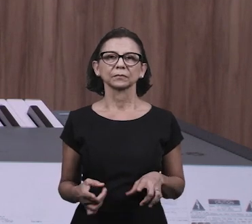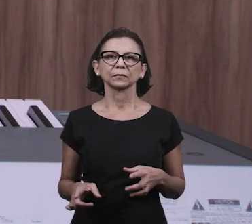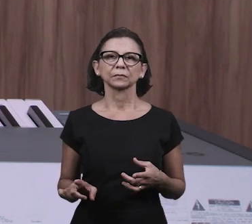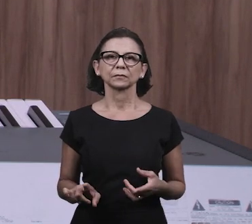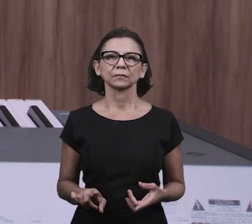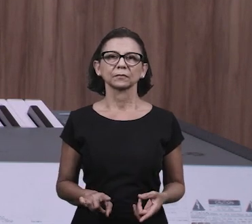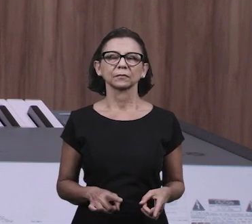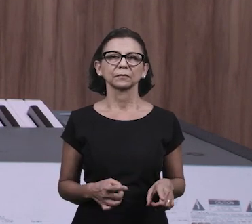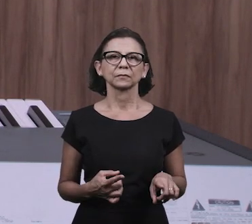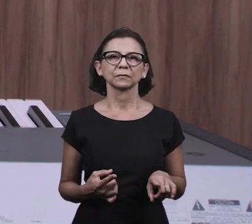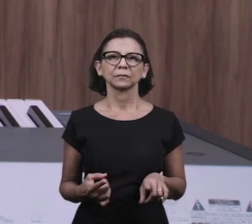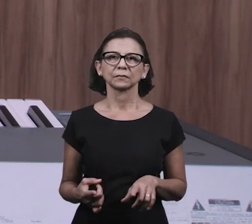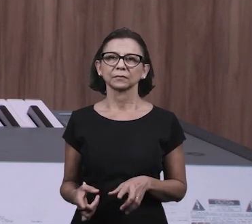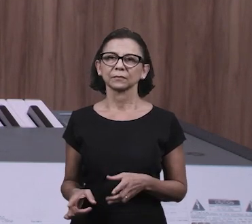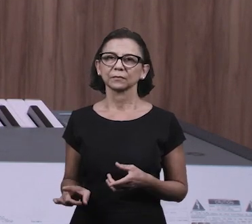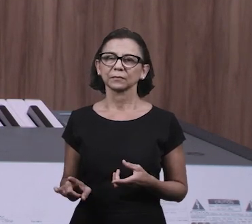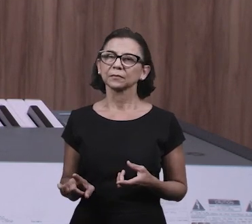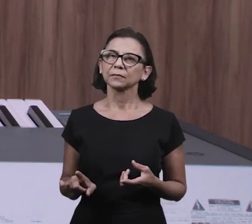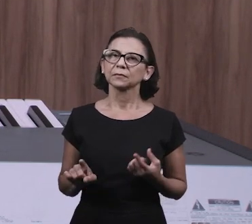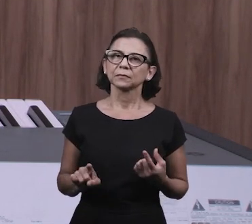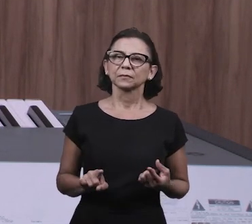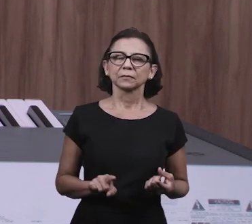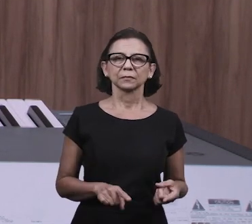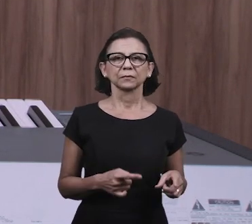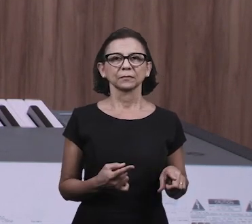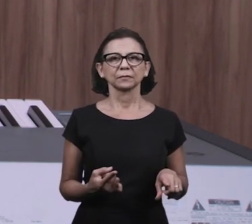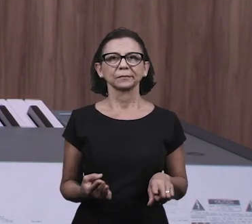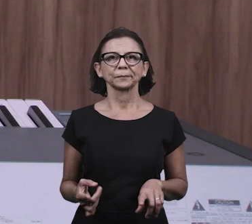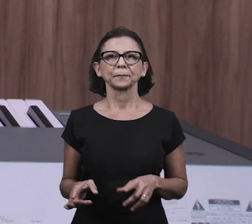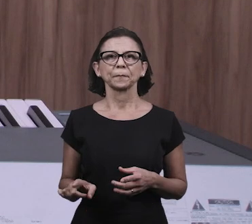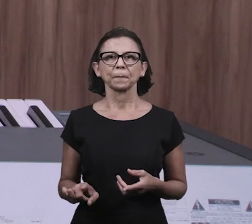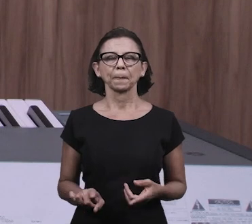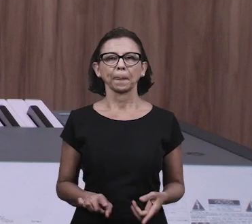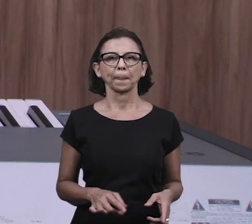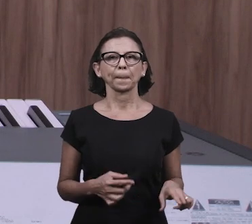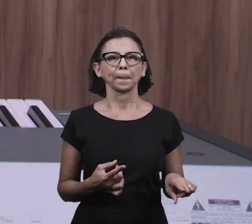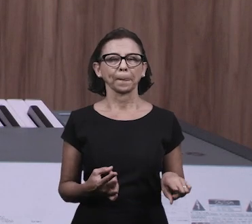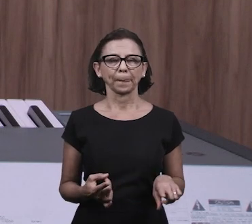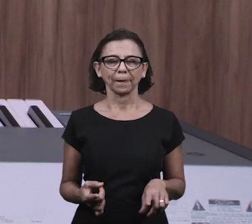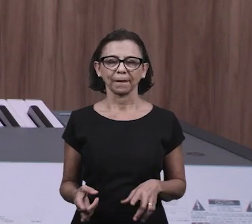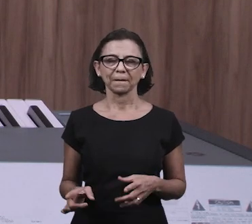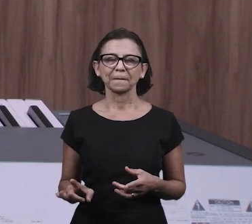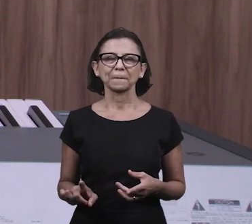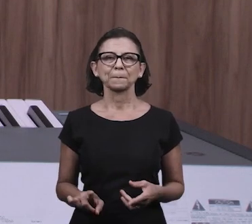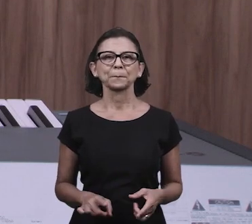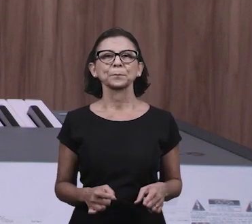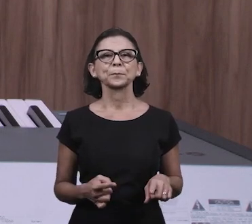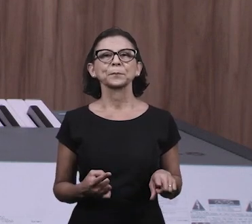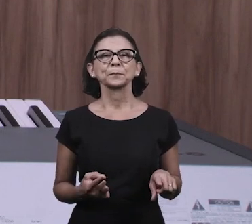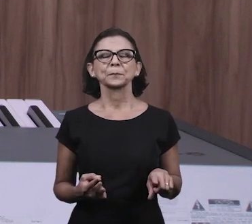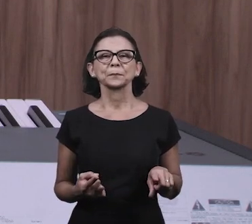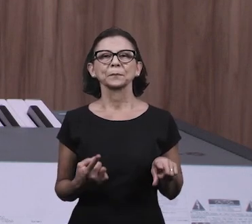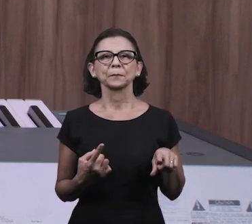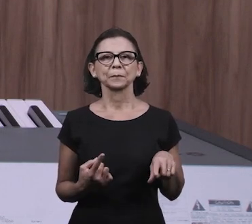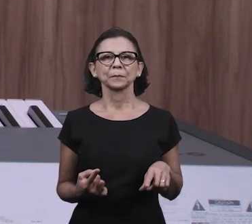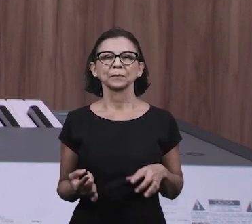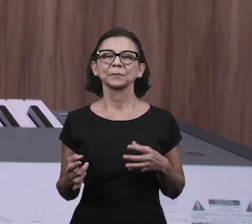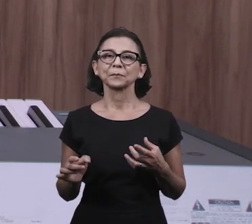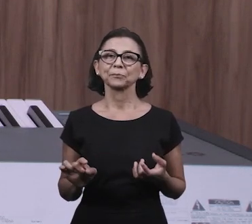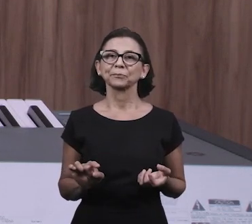Ré, mi, fá, mi, ré. Mi, fá, sol,